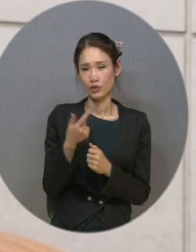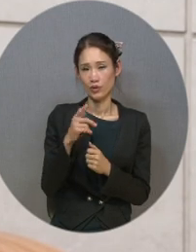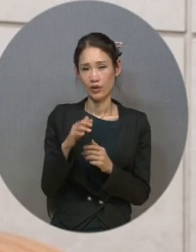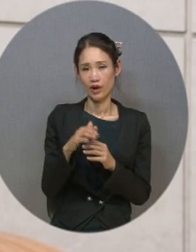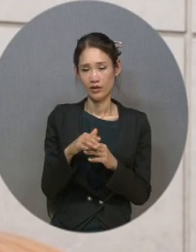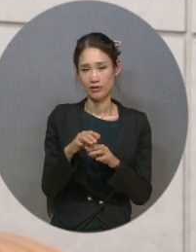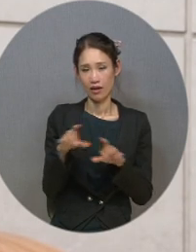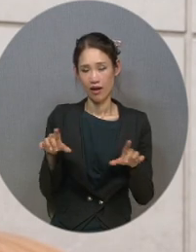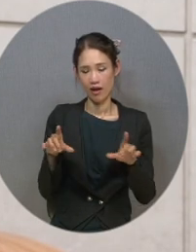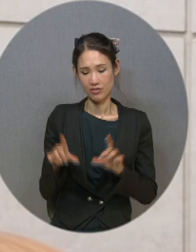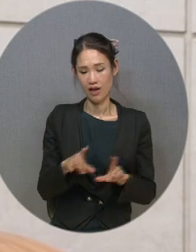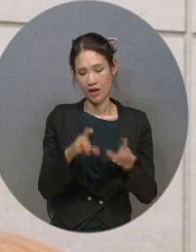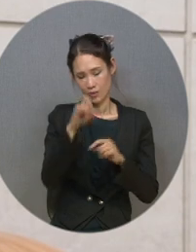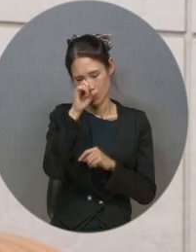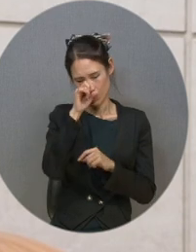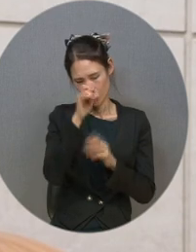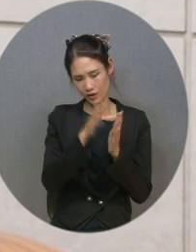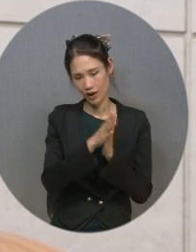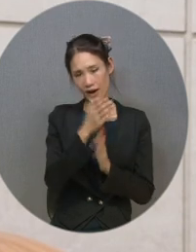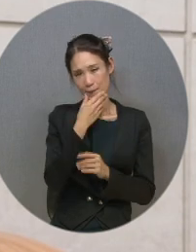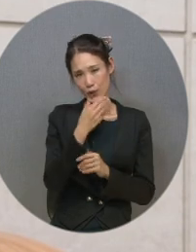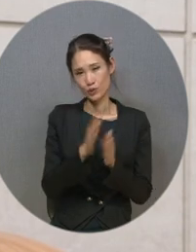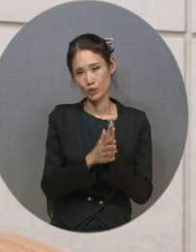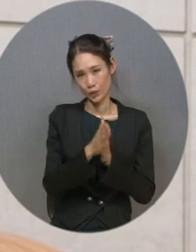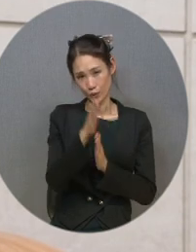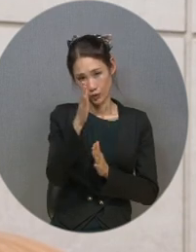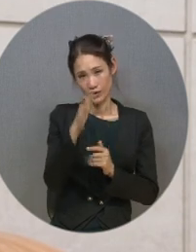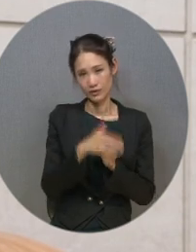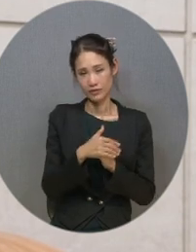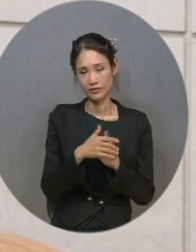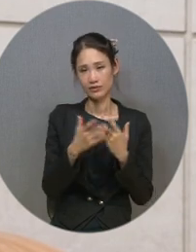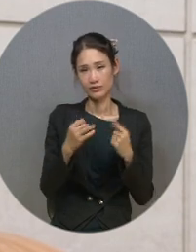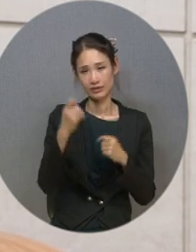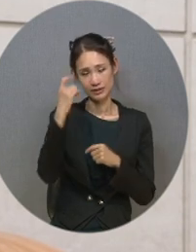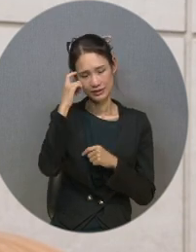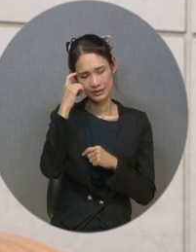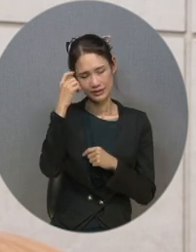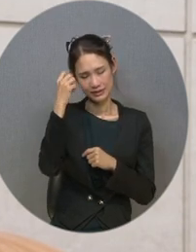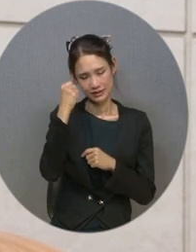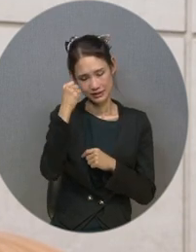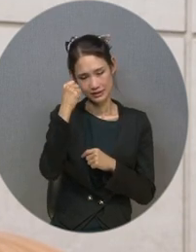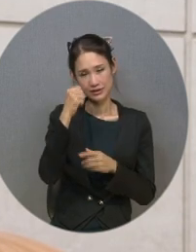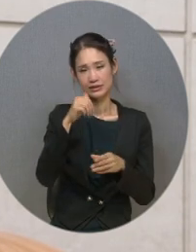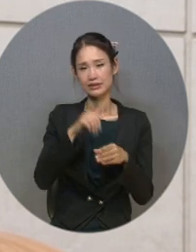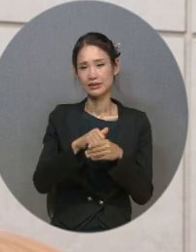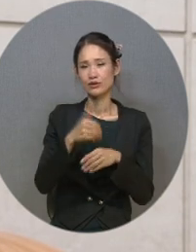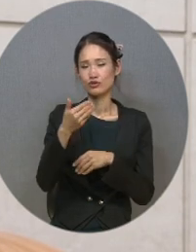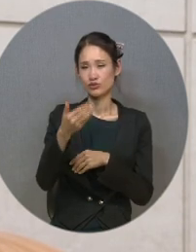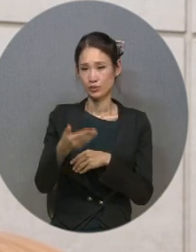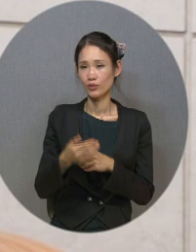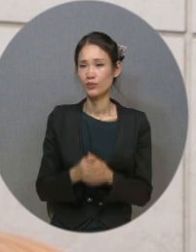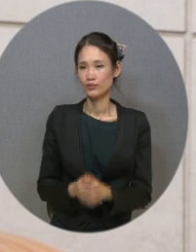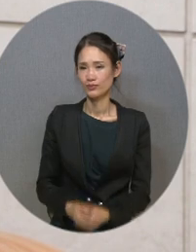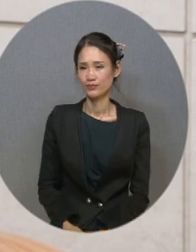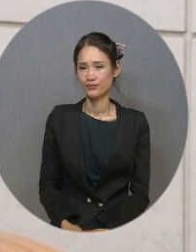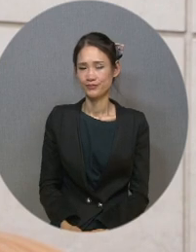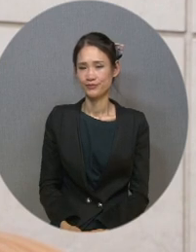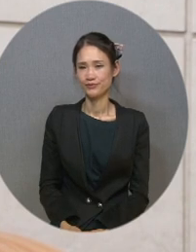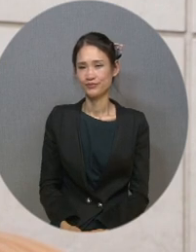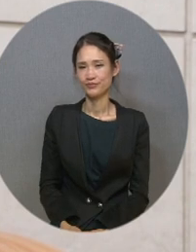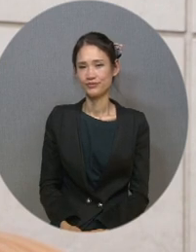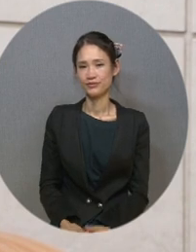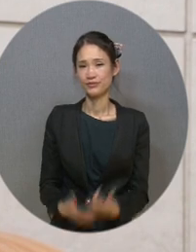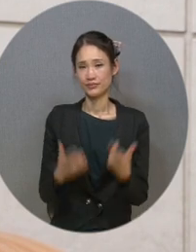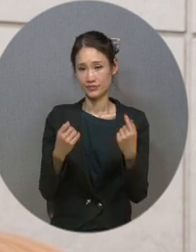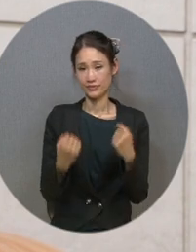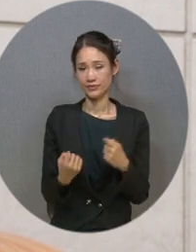좋은 도시다. 행복 도시다. 이렇게 인식을 심어주고 또 그럼으로써